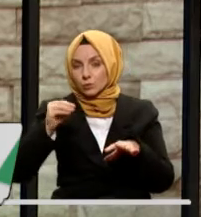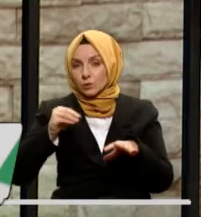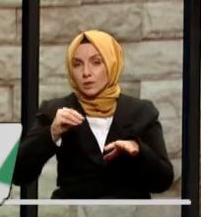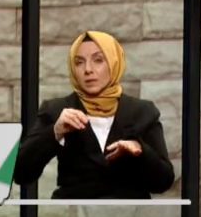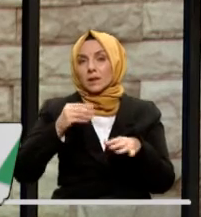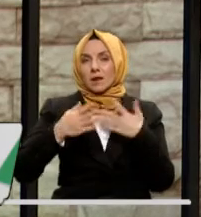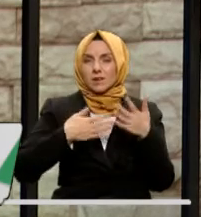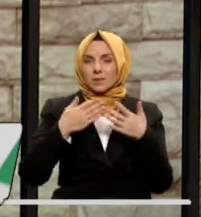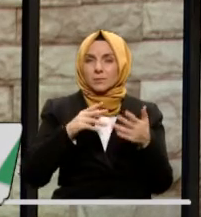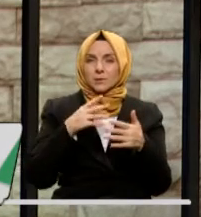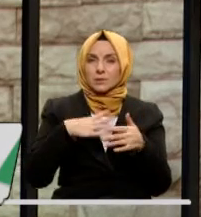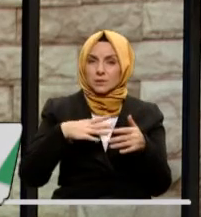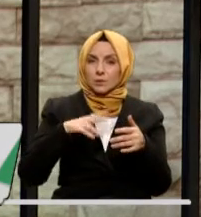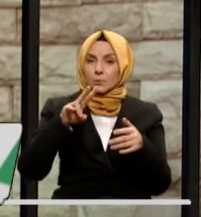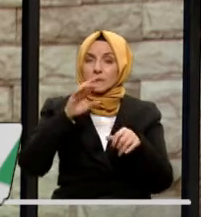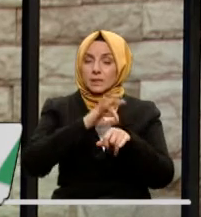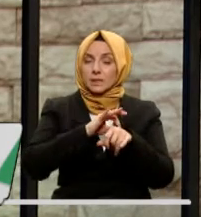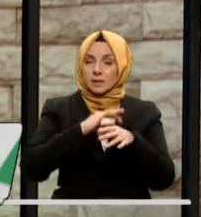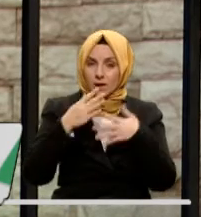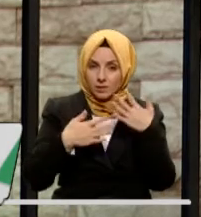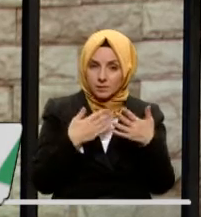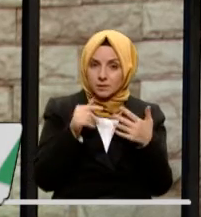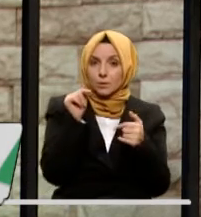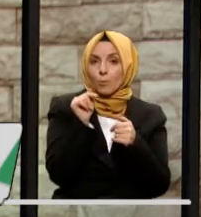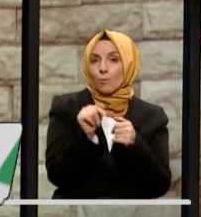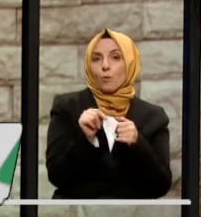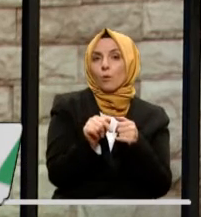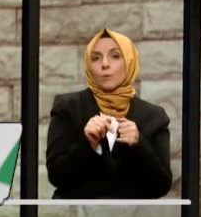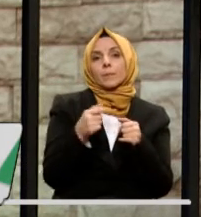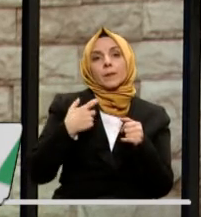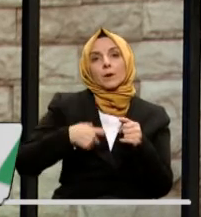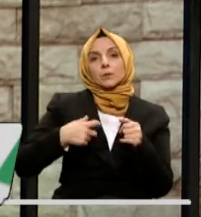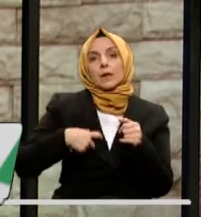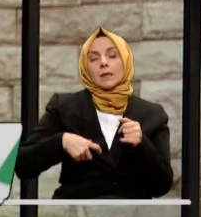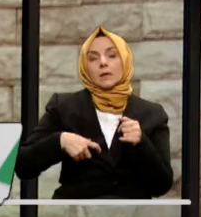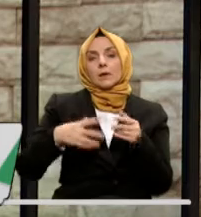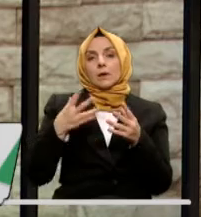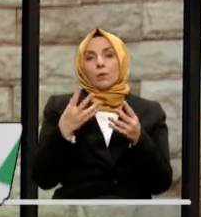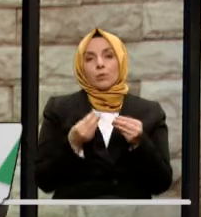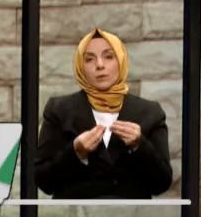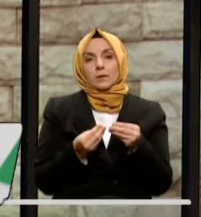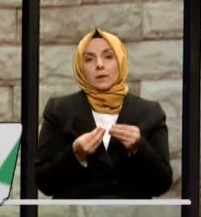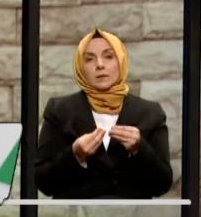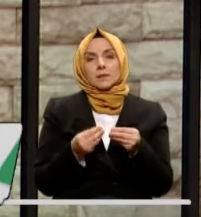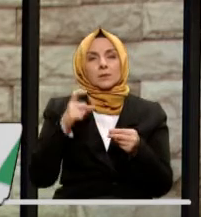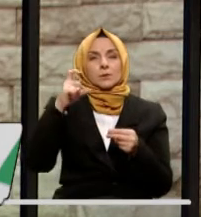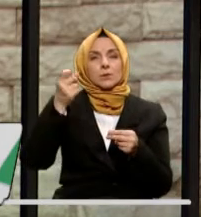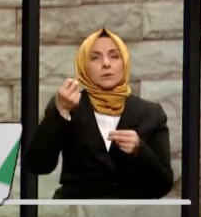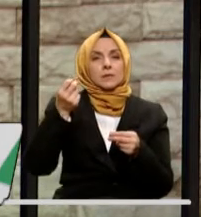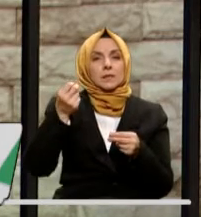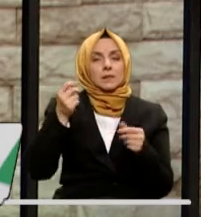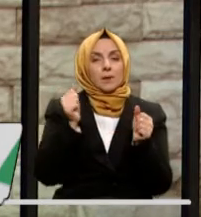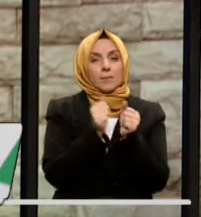hemen iki dakika onda da şey yapayım bu özellikle pandemi ile birlikte tanısam ile